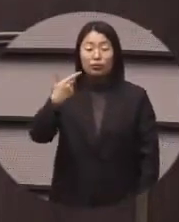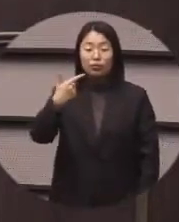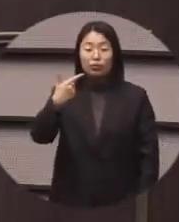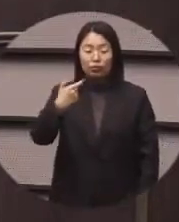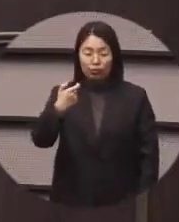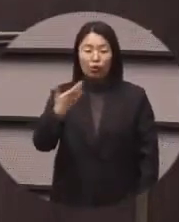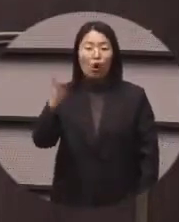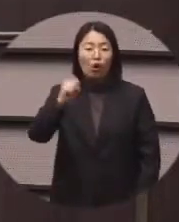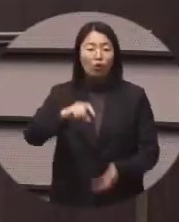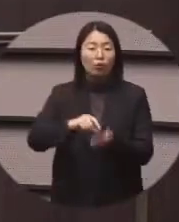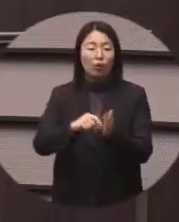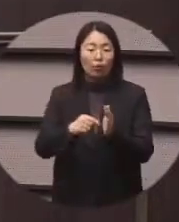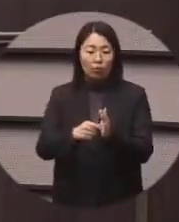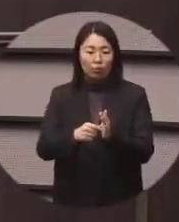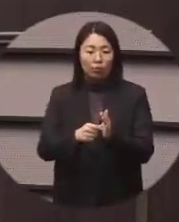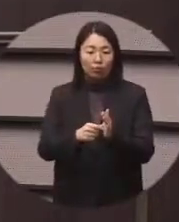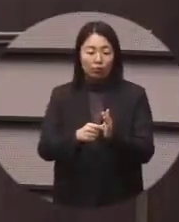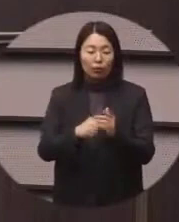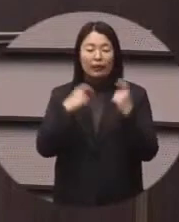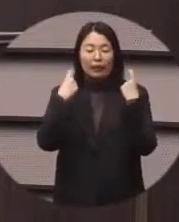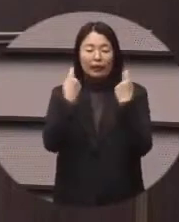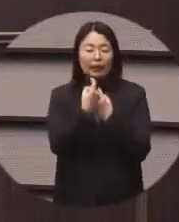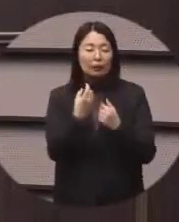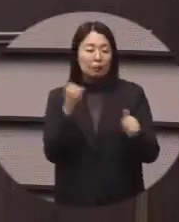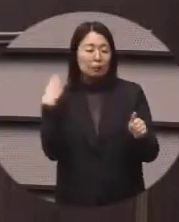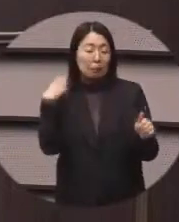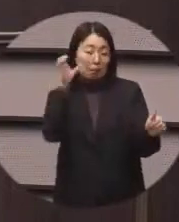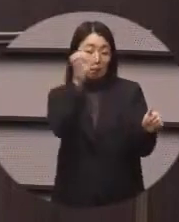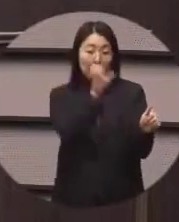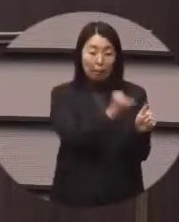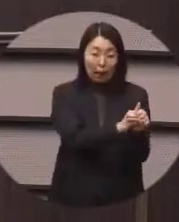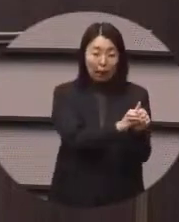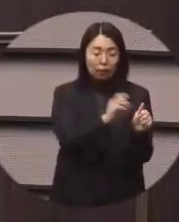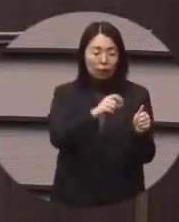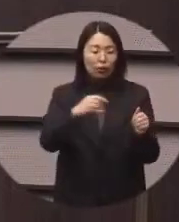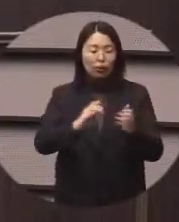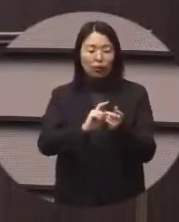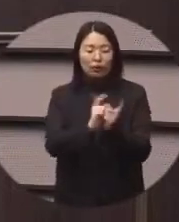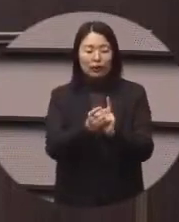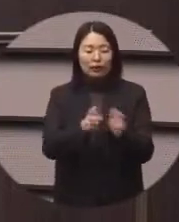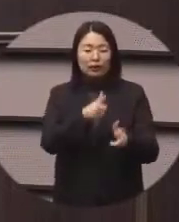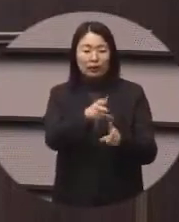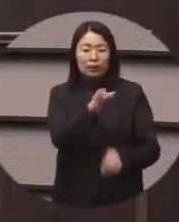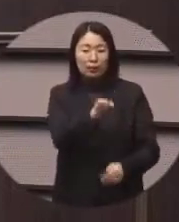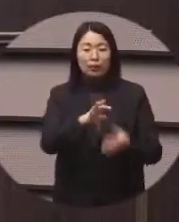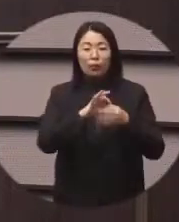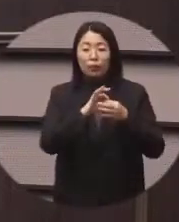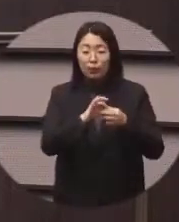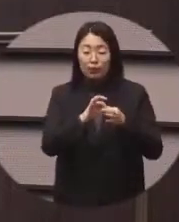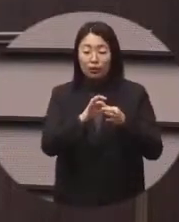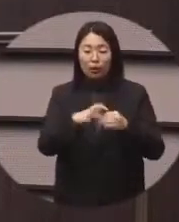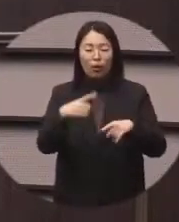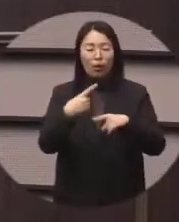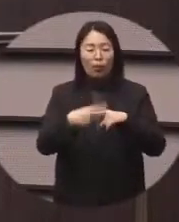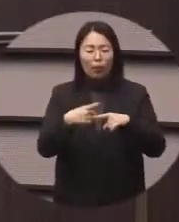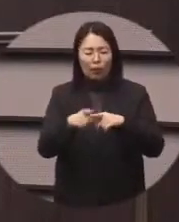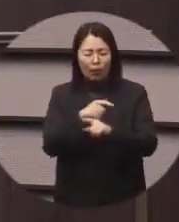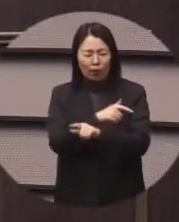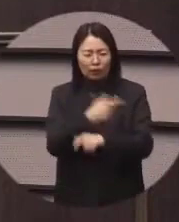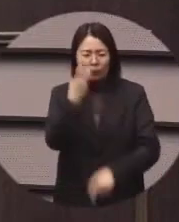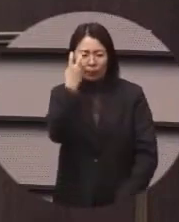1,126억 원의 민간이탁 및 공기관 대행사업비 등에 대해서도 성과평가를